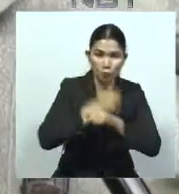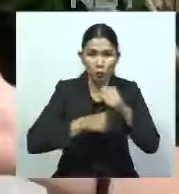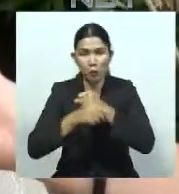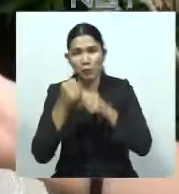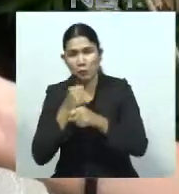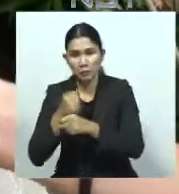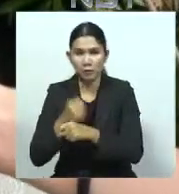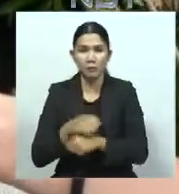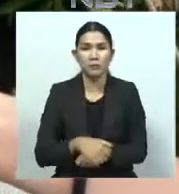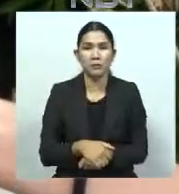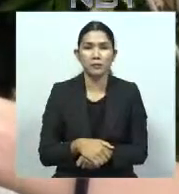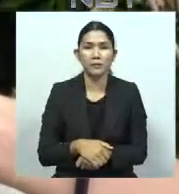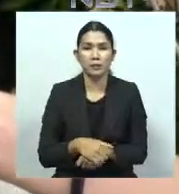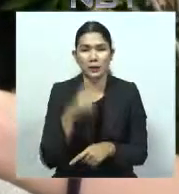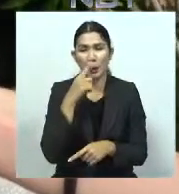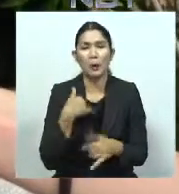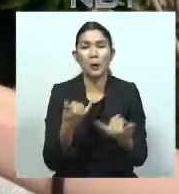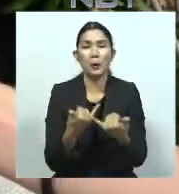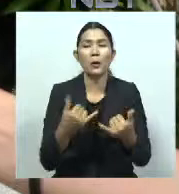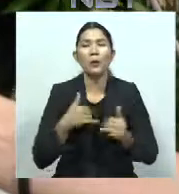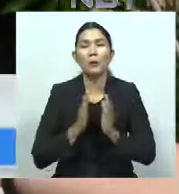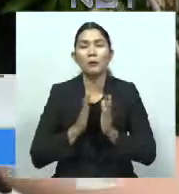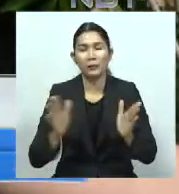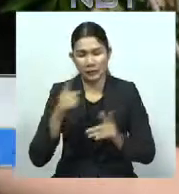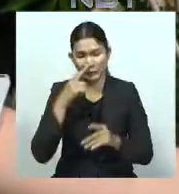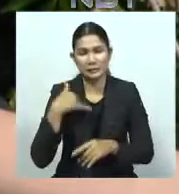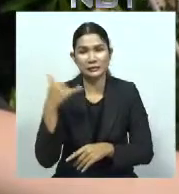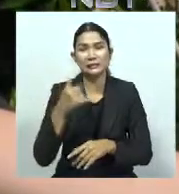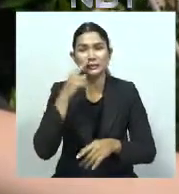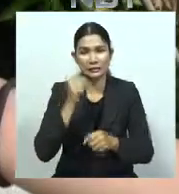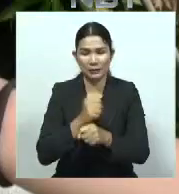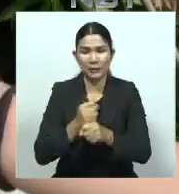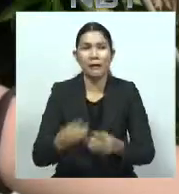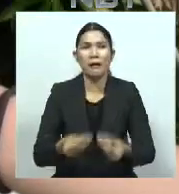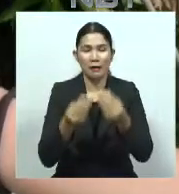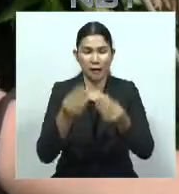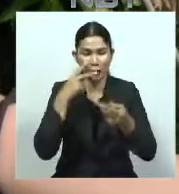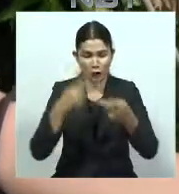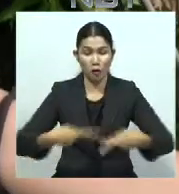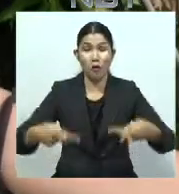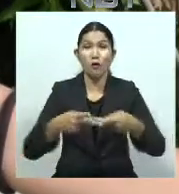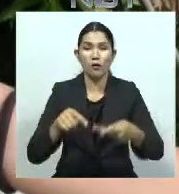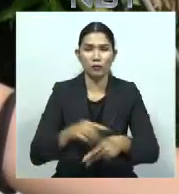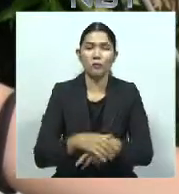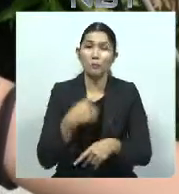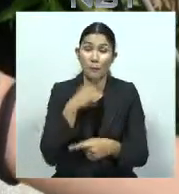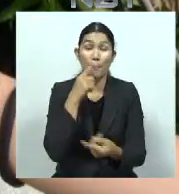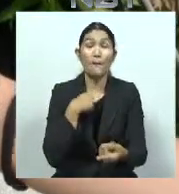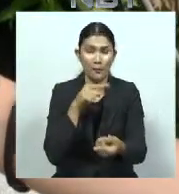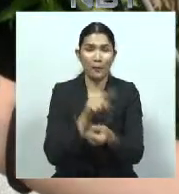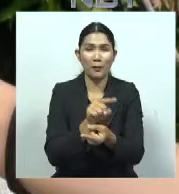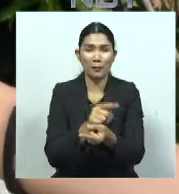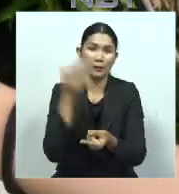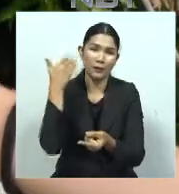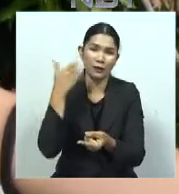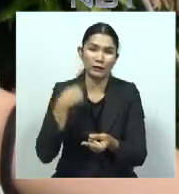ย ครับขอบคุณป้ามากับพี่ป้าเนี่ยมาทำมาความเจริญให้กับเกาะยอก็เยอะครับตอนนั้นก็ตอนนั้นปั้น